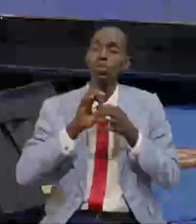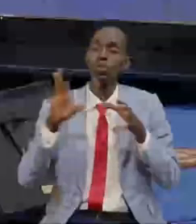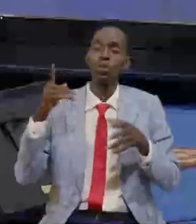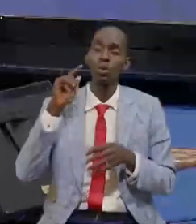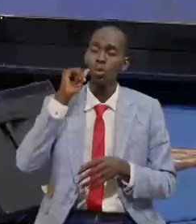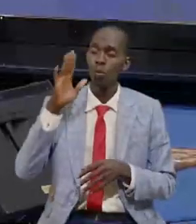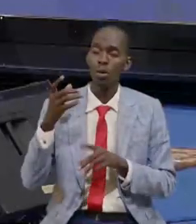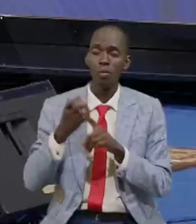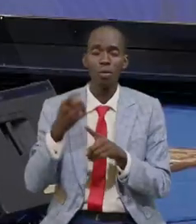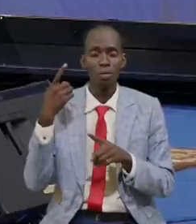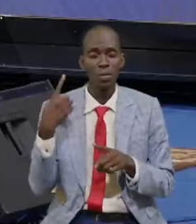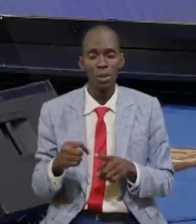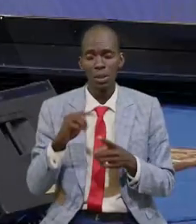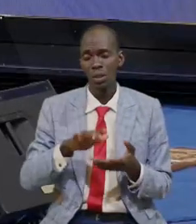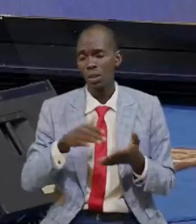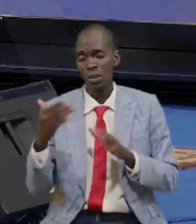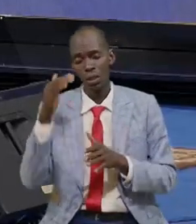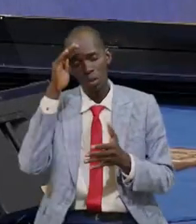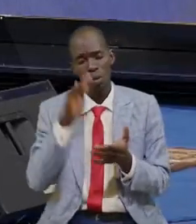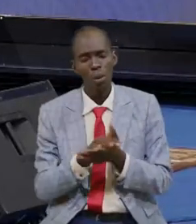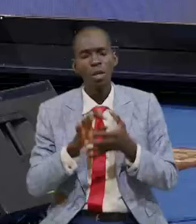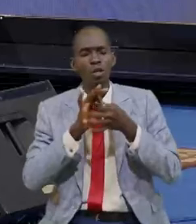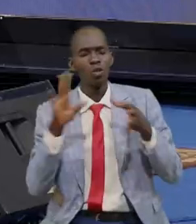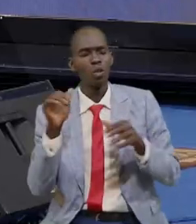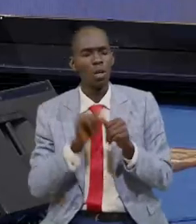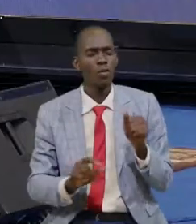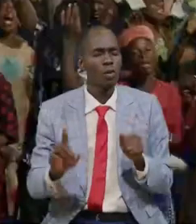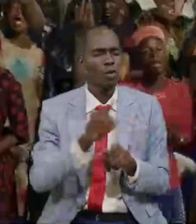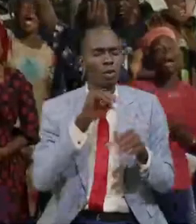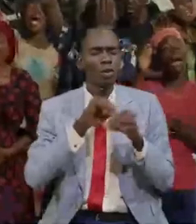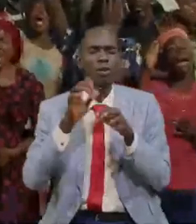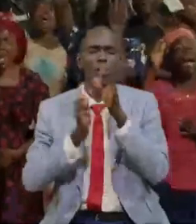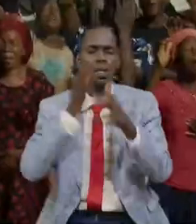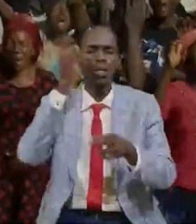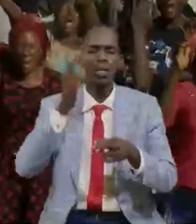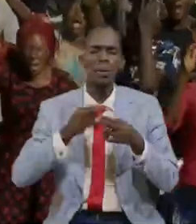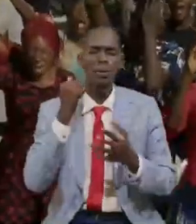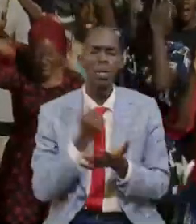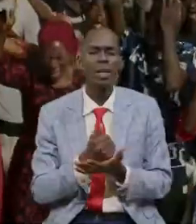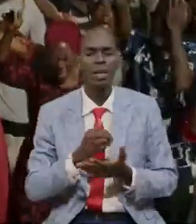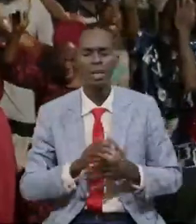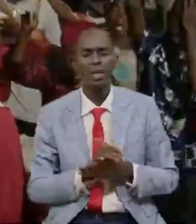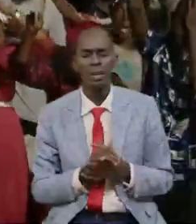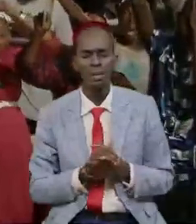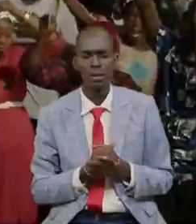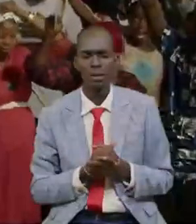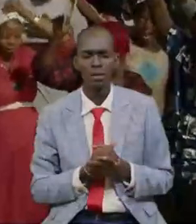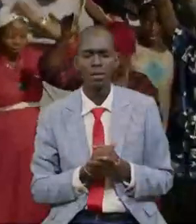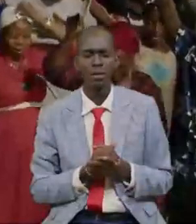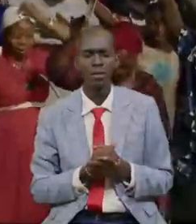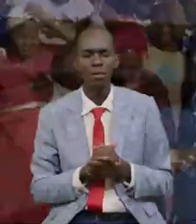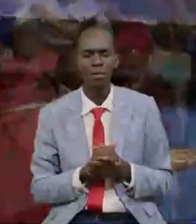délies la femme de l'homme mort, délie tout le monde au nom de Jésus-Christ.